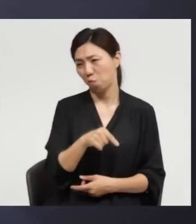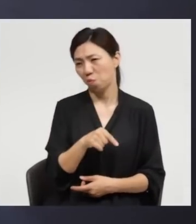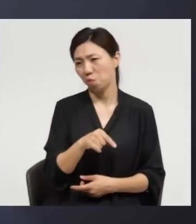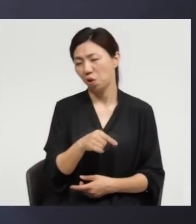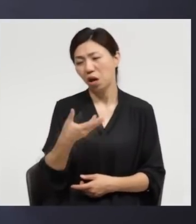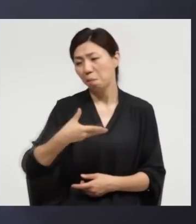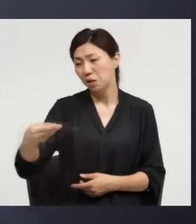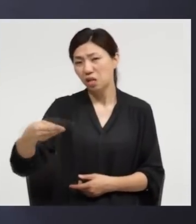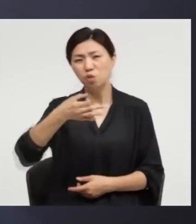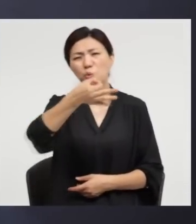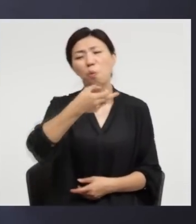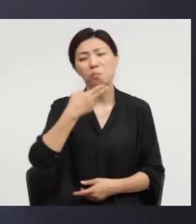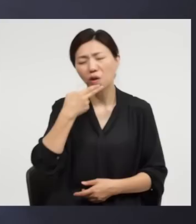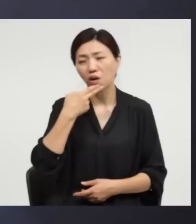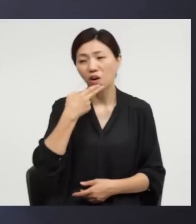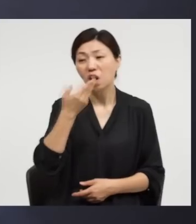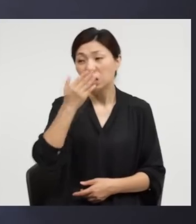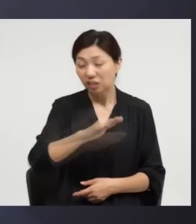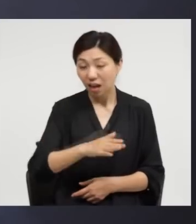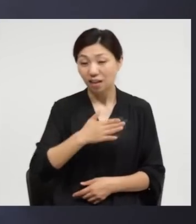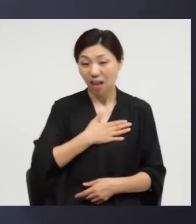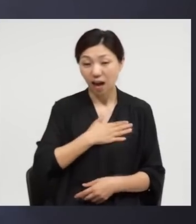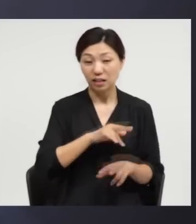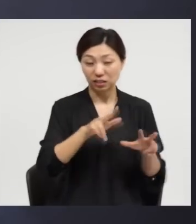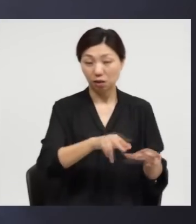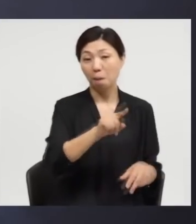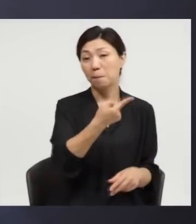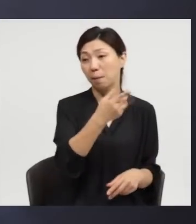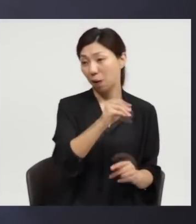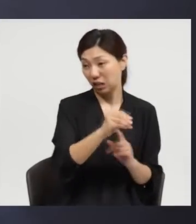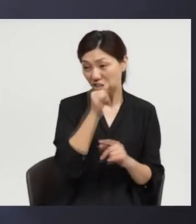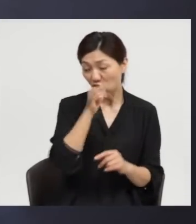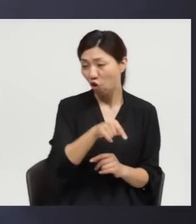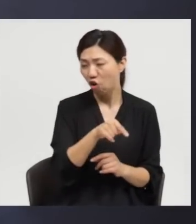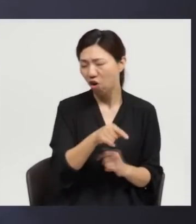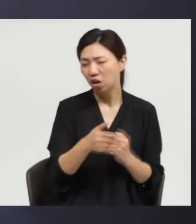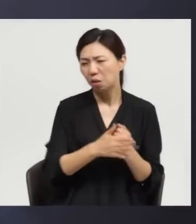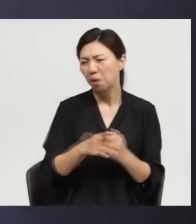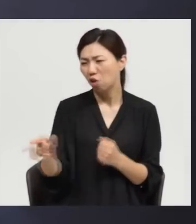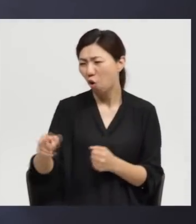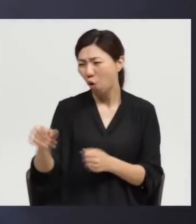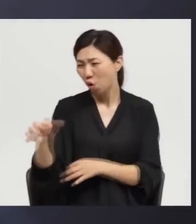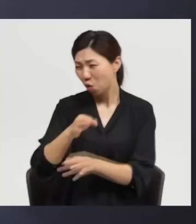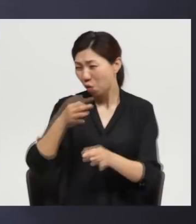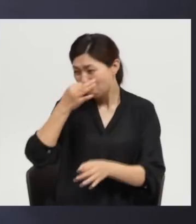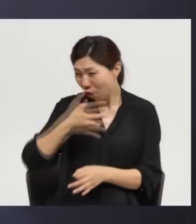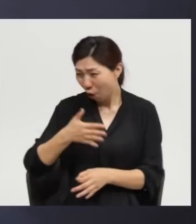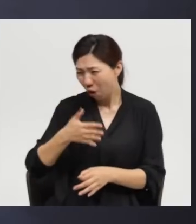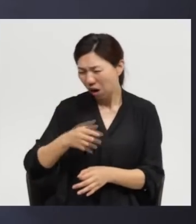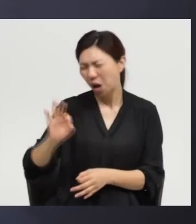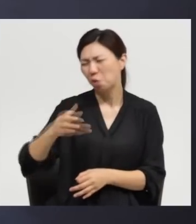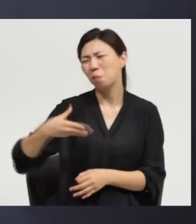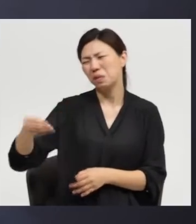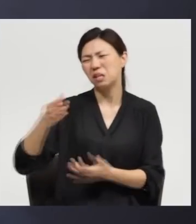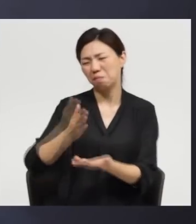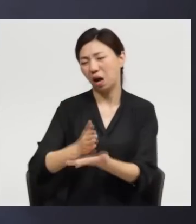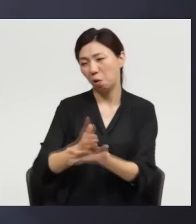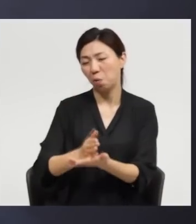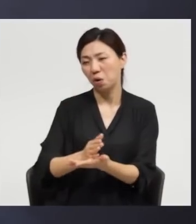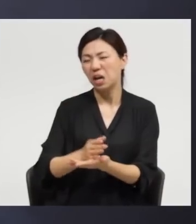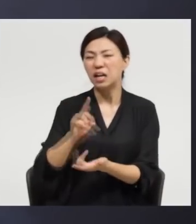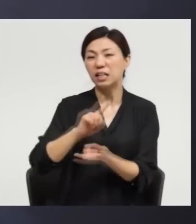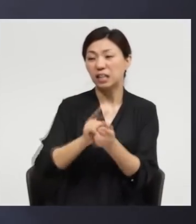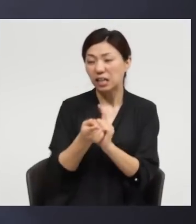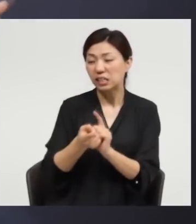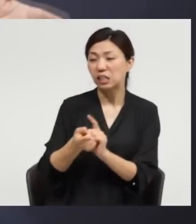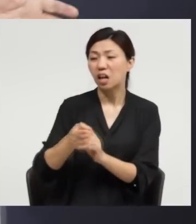빌려줬으면 좋겠는데 내 지금 빌려줄 돈 없다. 마침 나한테 100만 원밖에 없는데 네 어렵다니까 뭐 친구지간에 빌려주고 그럴